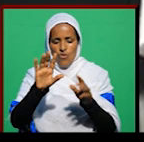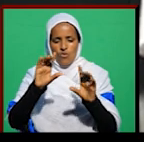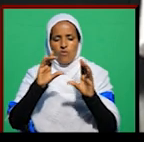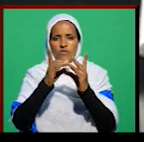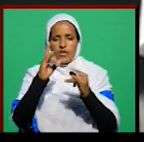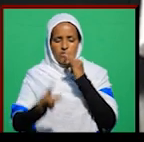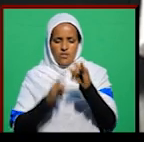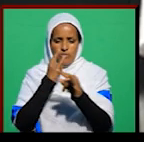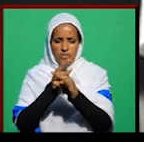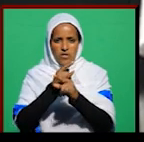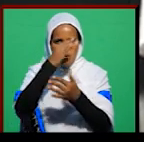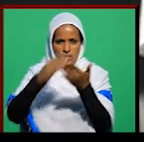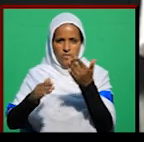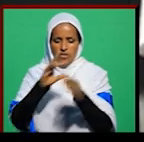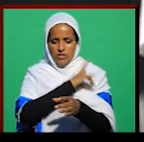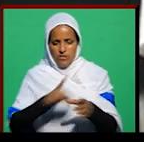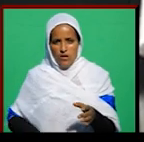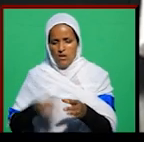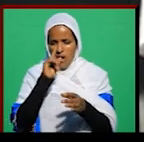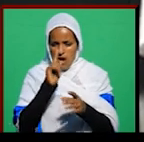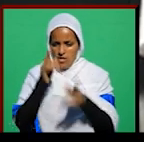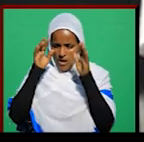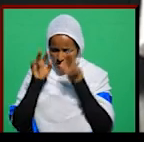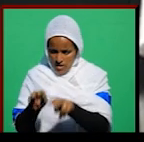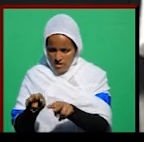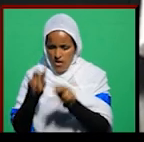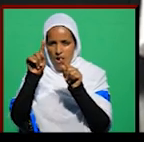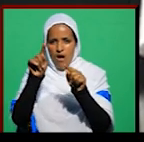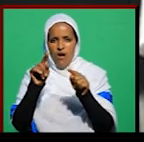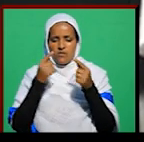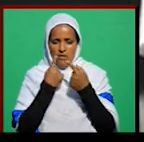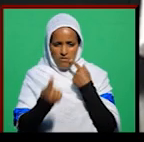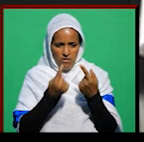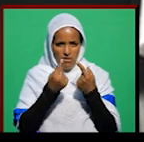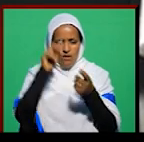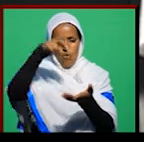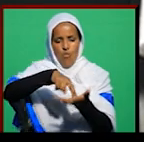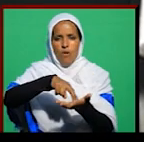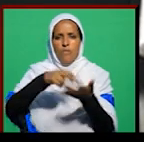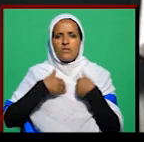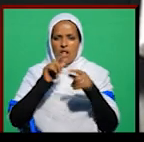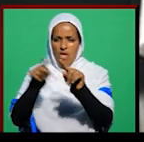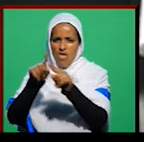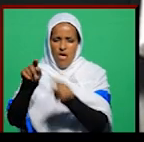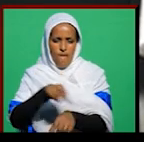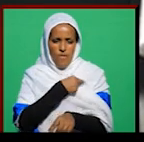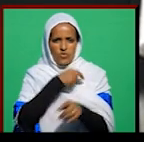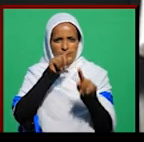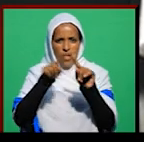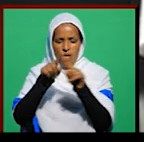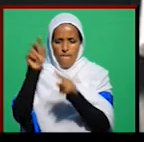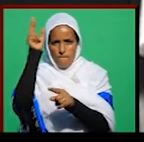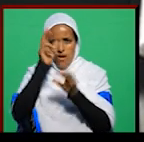ዘመን አጋማሽ ድረስ ክርስቲያኖች አንድ አመለካከት፣ አንድ ባህል፣ አንድ አቋም ነበራቸው። የተለያየ አቋም፣